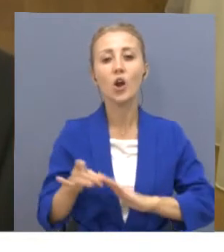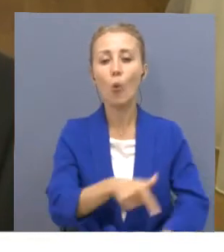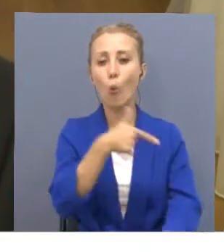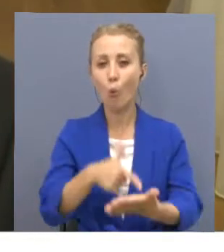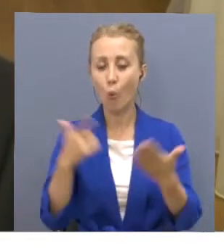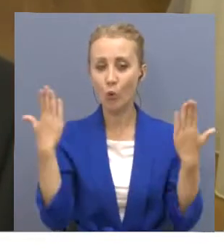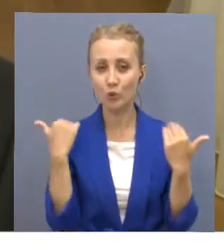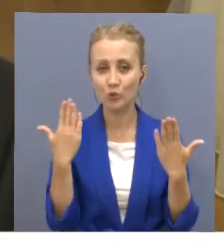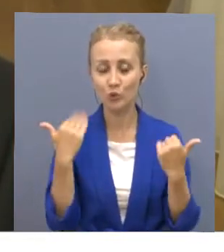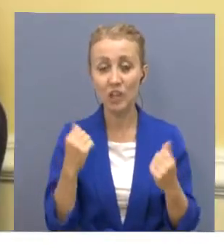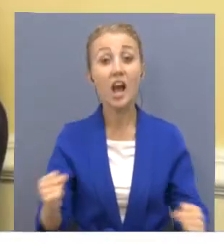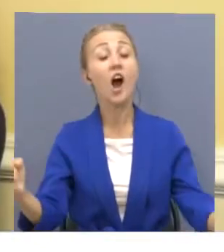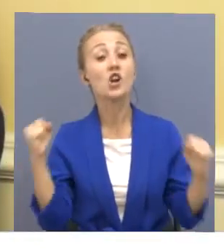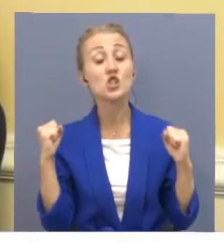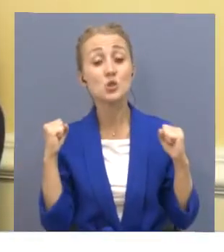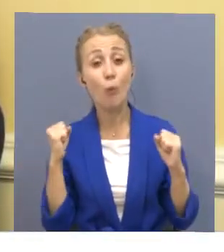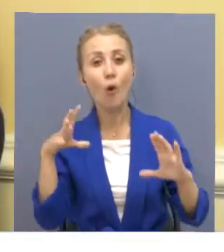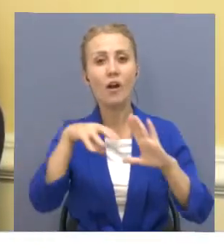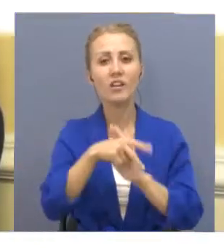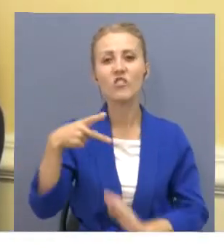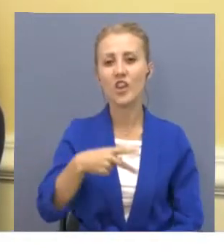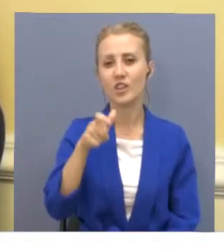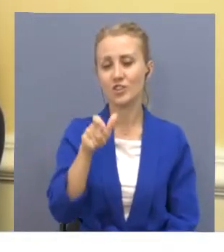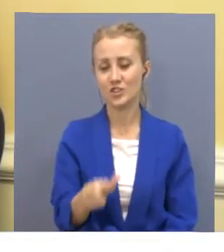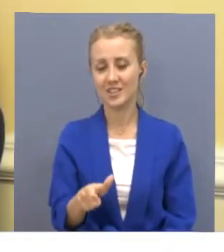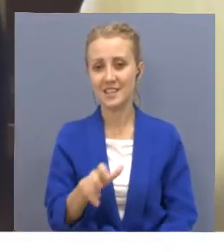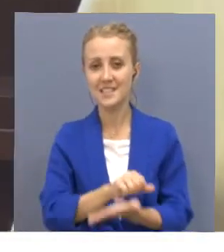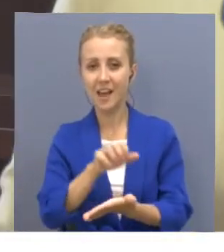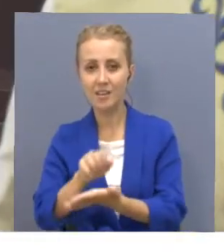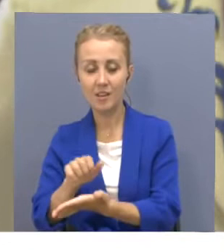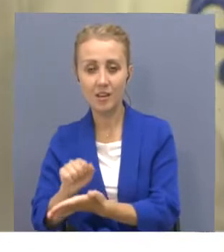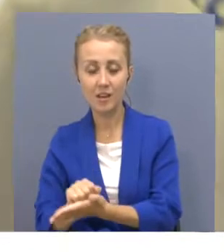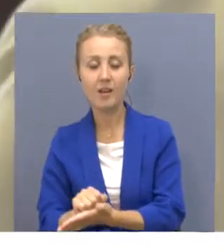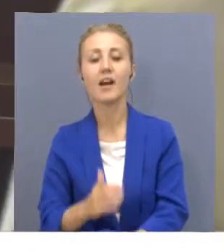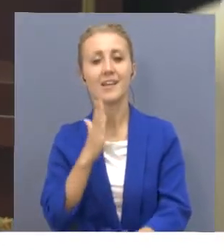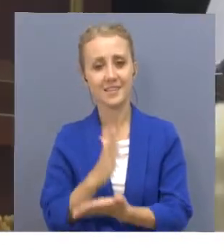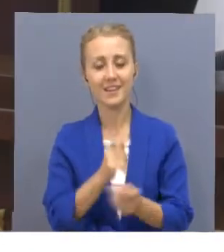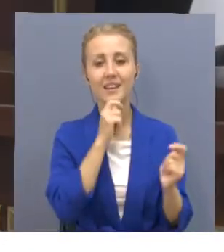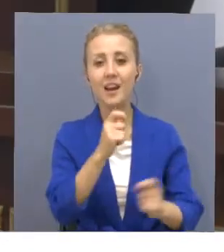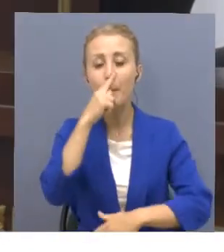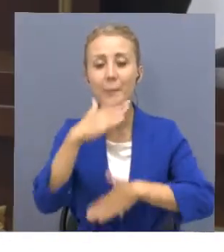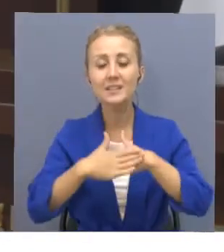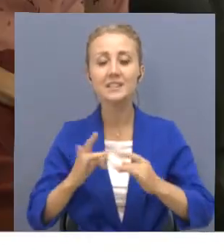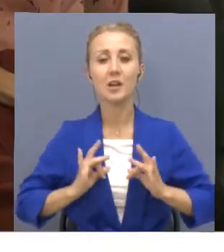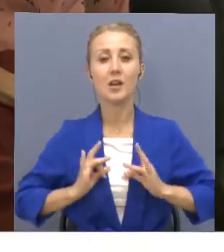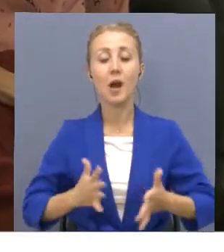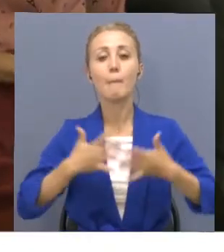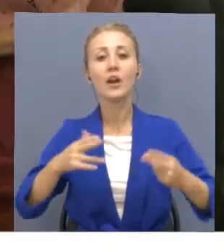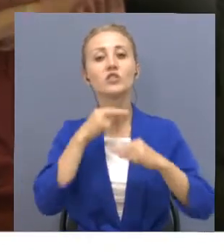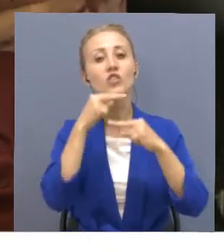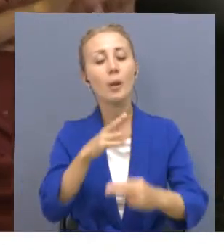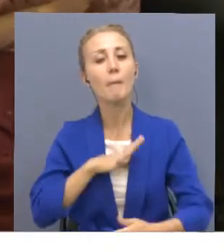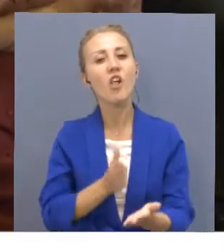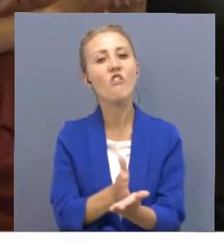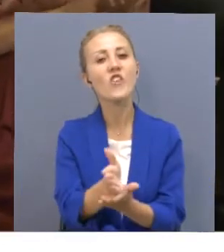сфере спорта занято более 2000 человек. Накануне праздника многие получили признание и награды. Особое внимание было уделено